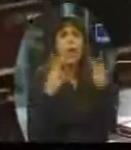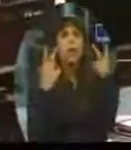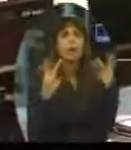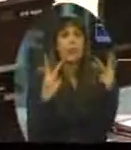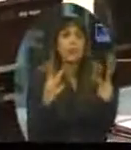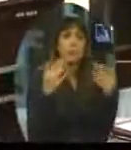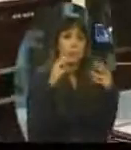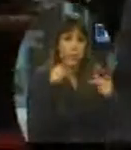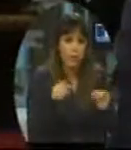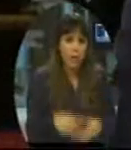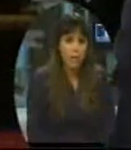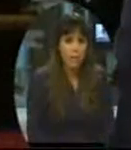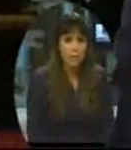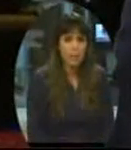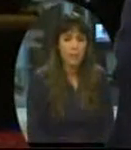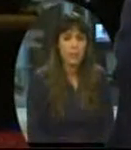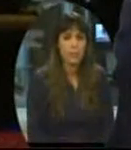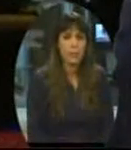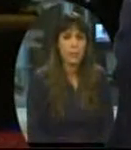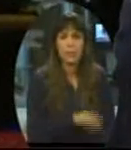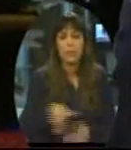על סדר היום. רק לפני כמה שבועות